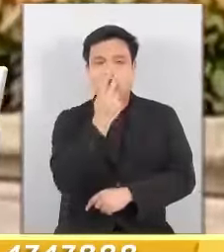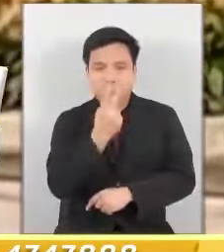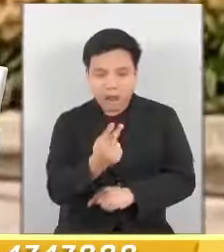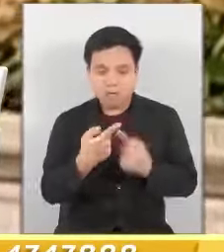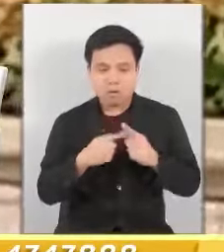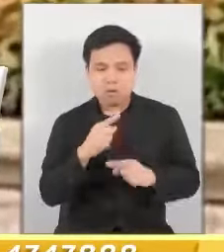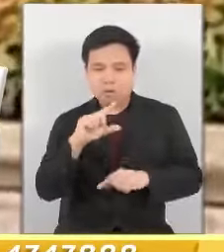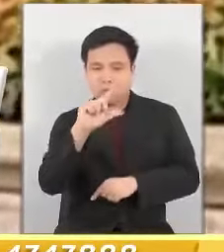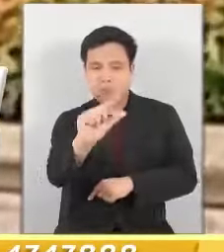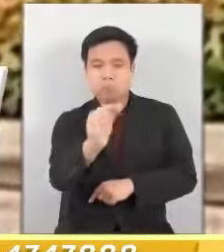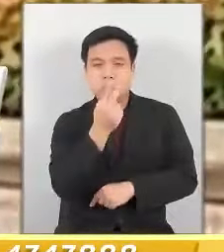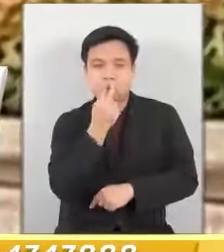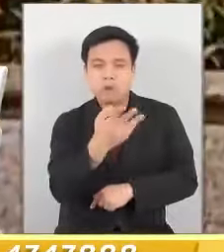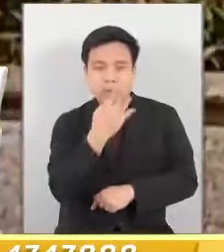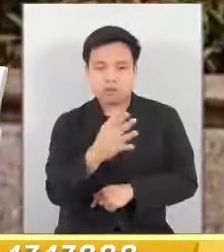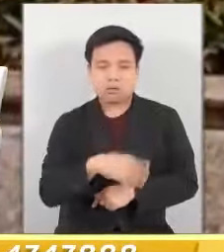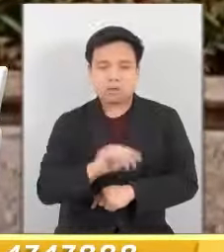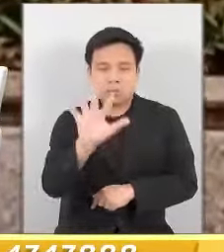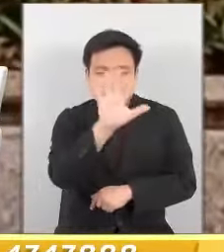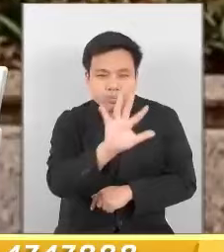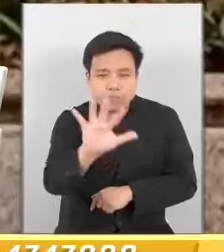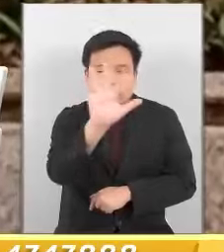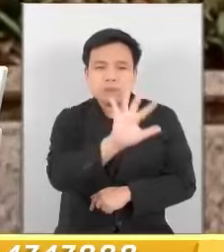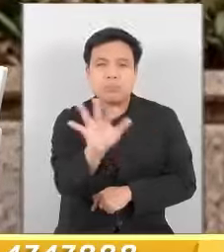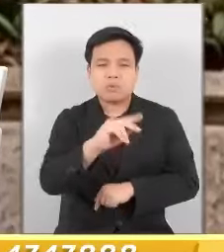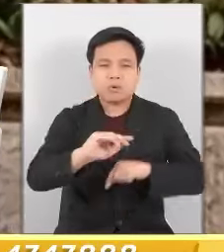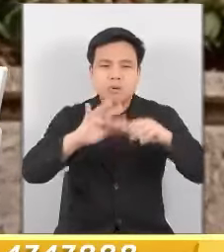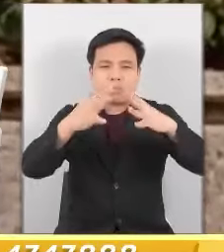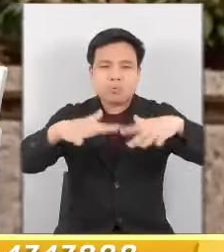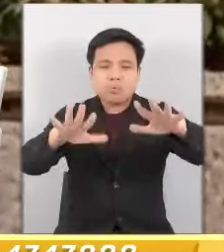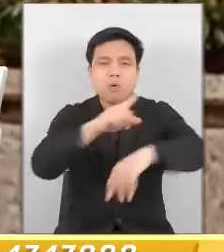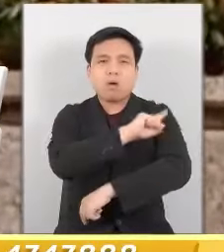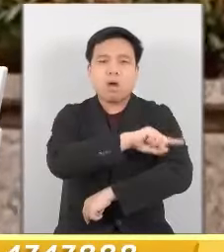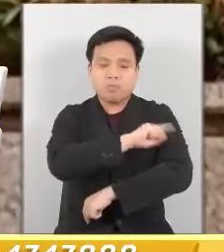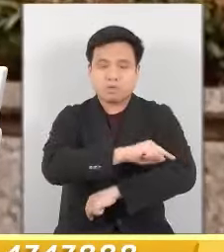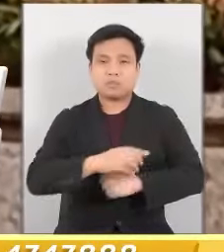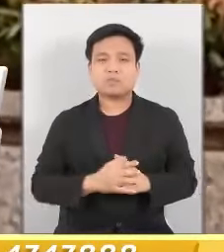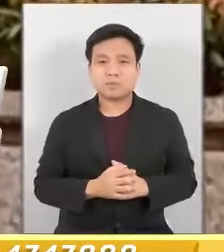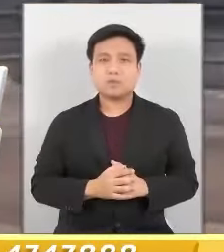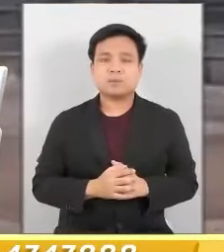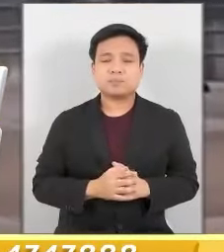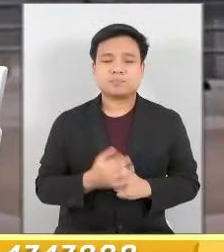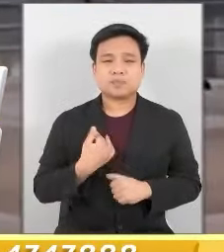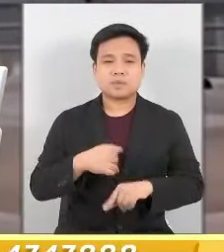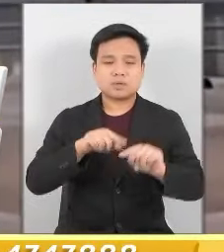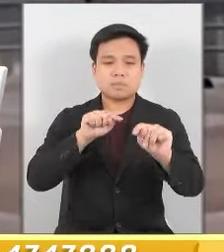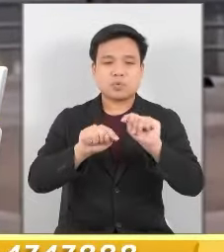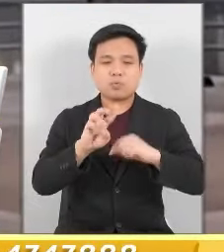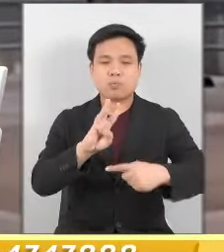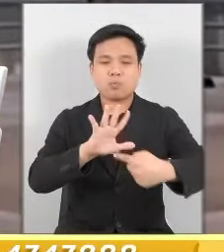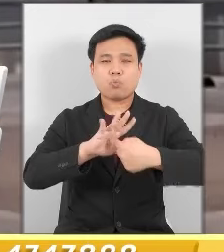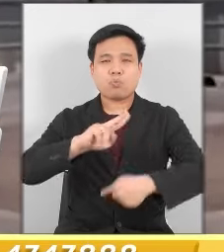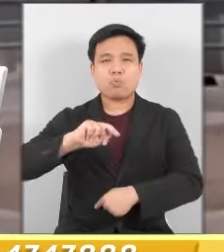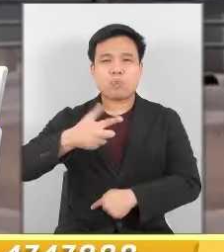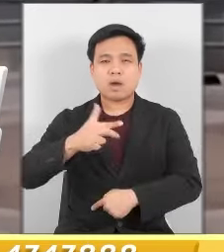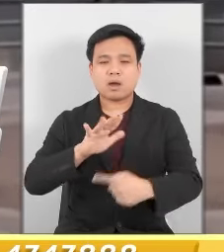ร้อยเมตรเนี่ยก็มองแทบจะไม่เห็นแล้วนะครับขณะเดียวกันครับที่บนวังเย็นอำเภอแปลงยาวนะครับ PM 2.5เกิน